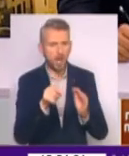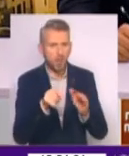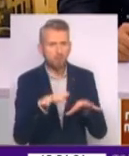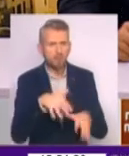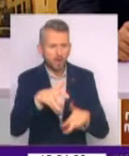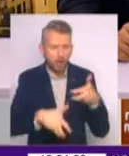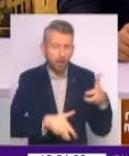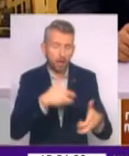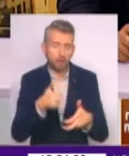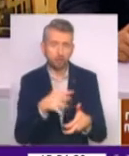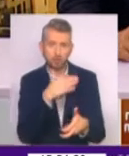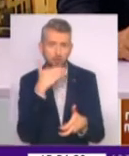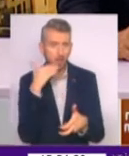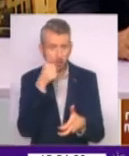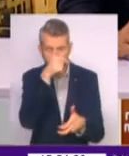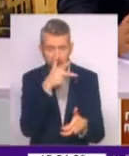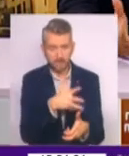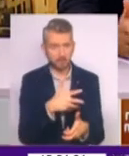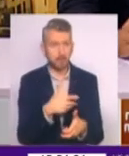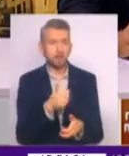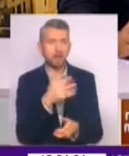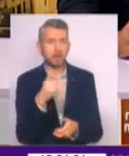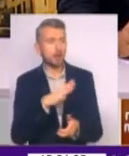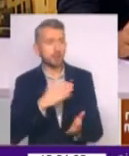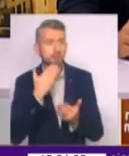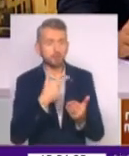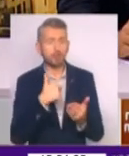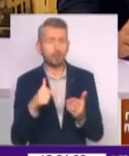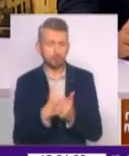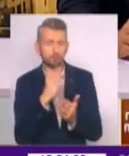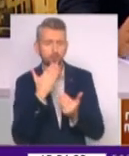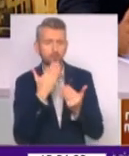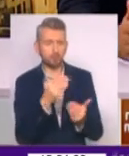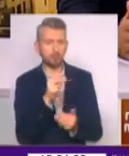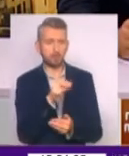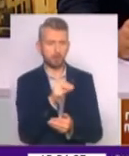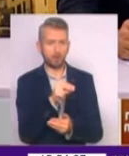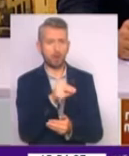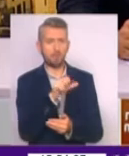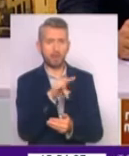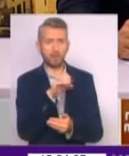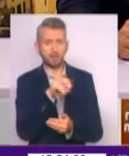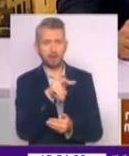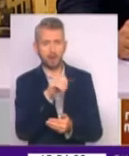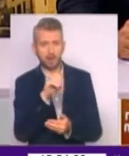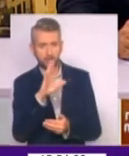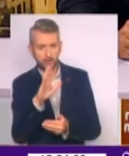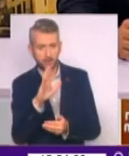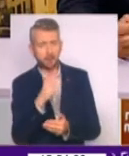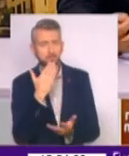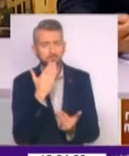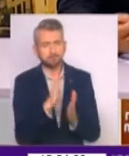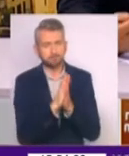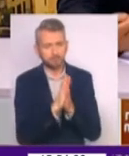Ми декілька разів звернулися. Я знову ж таки звернусь до того ж Петра Олексійовича, до Пантелєєва, угу. да, з проханням